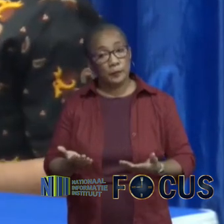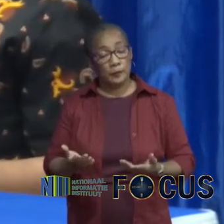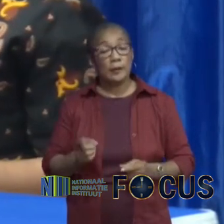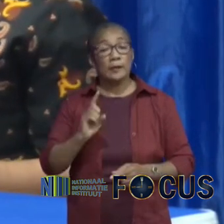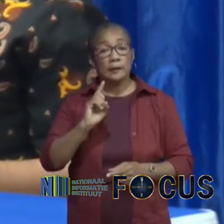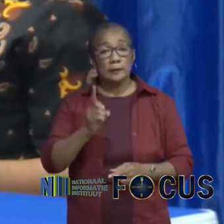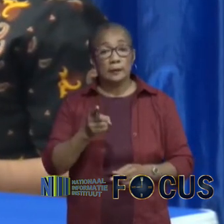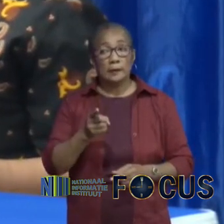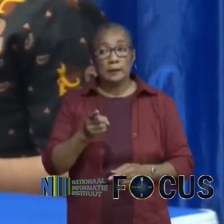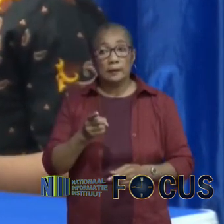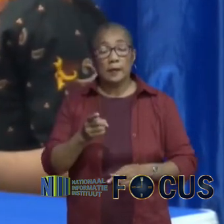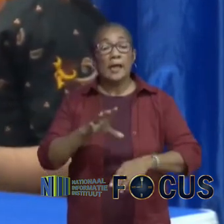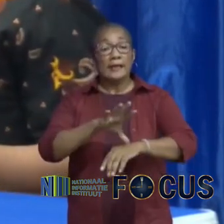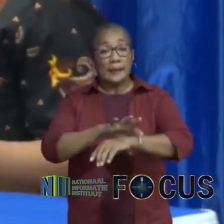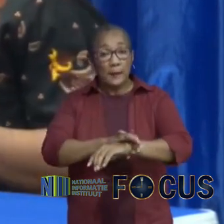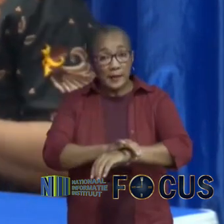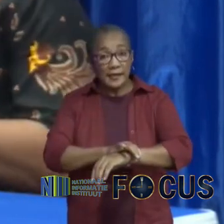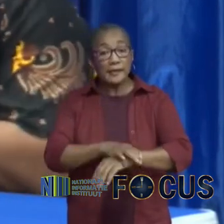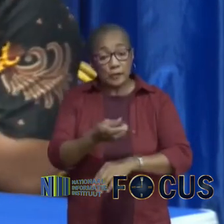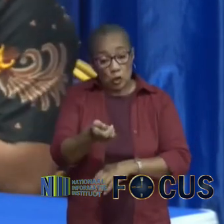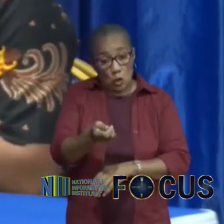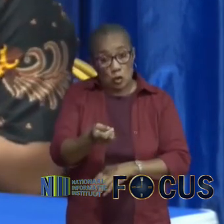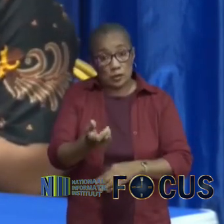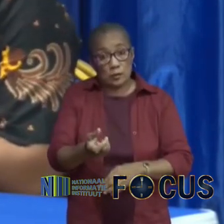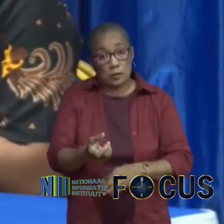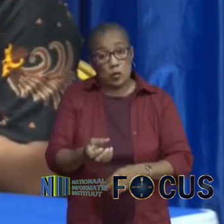de medische kosten.